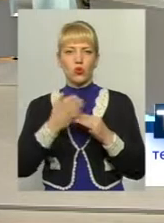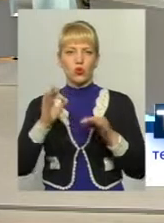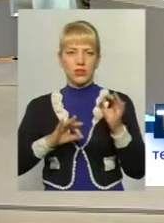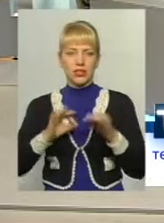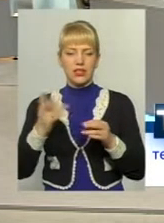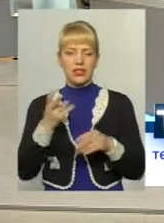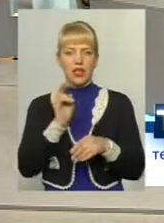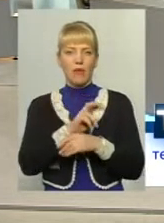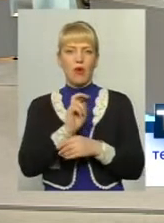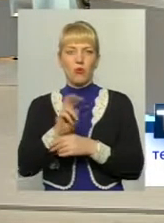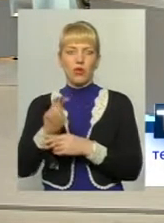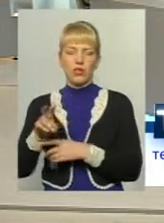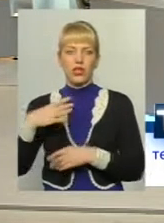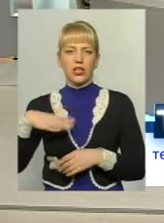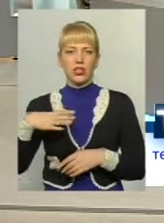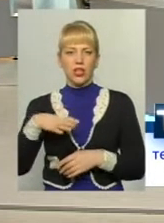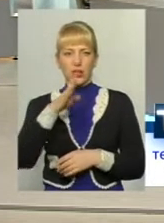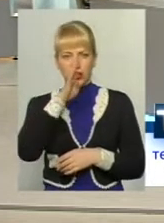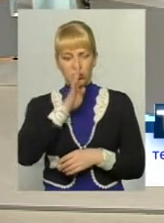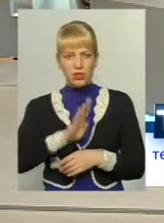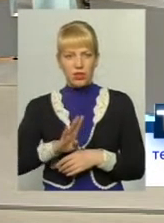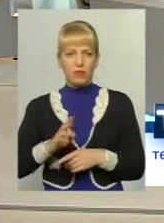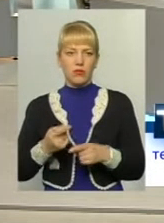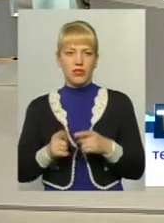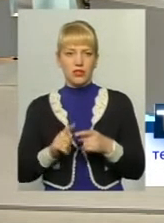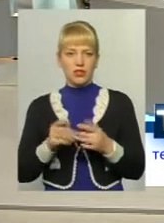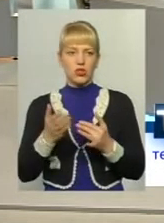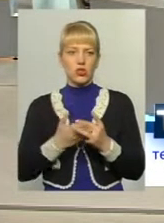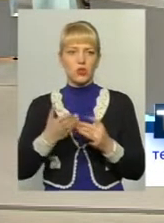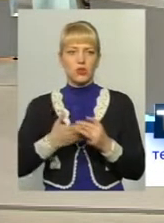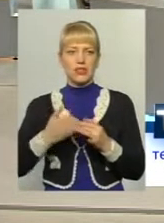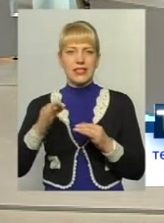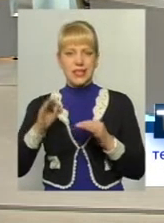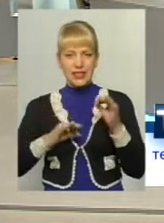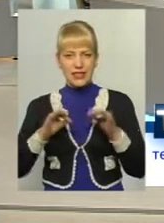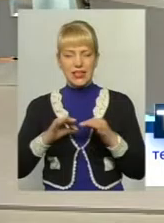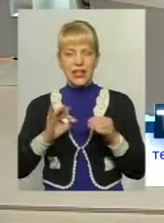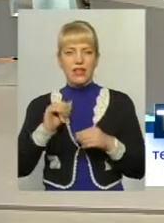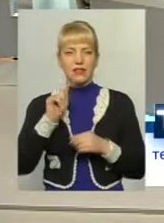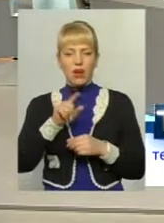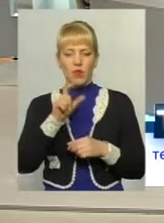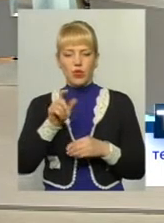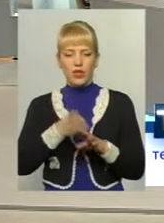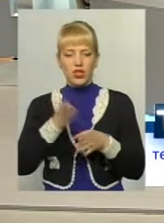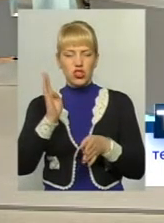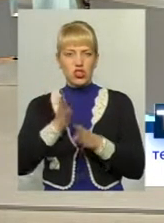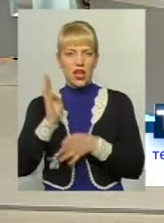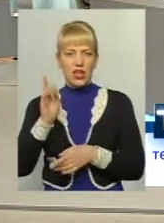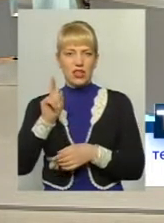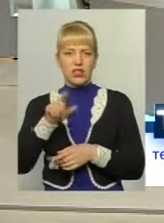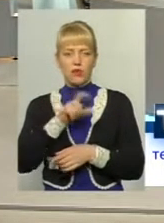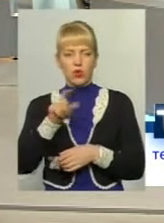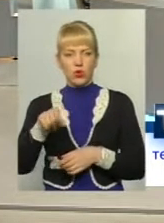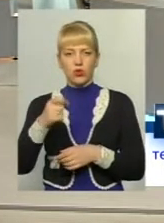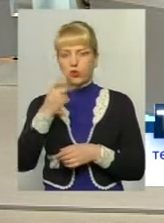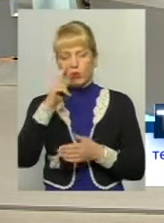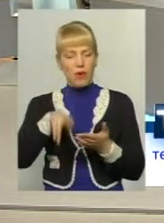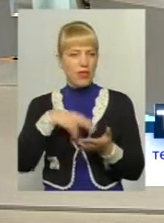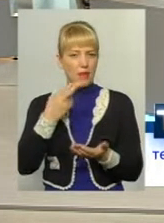що у вас нульова субсидія, бо ви працювали. Вони що, не могли мені зразу сказати, що я до жовтня працювала? Це тільки так